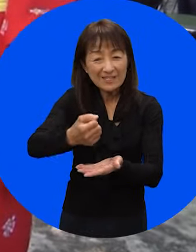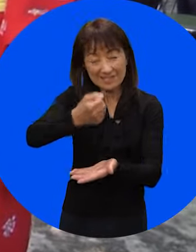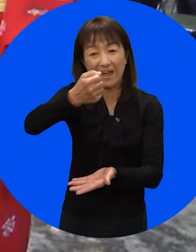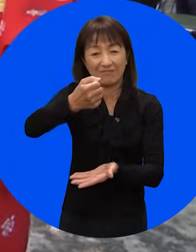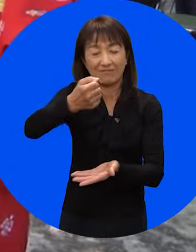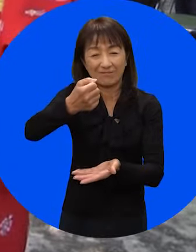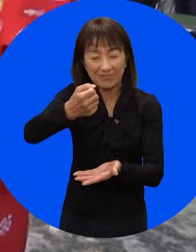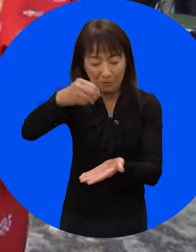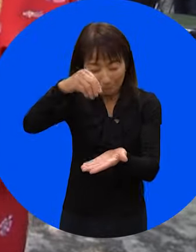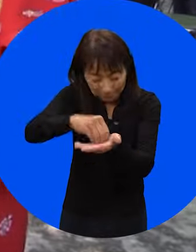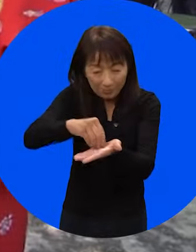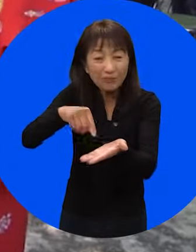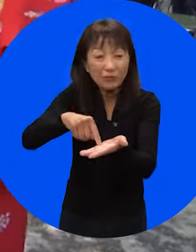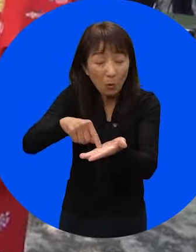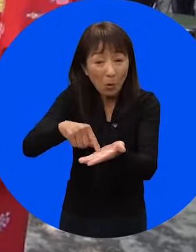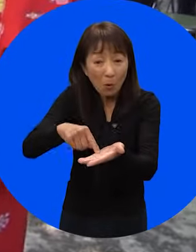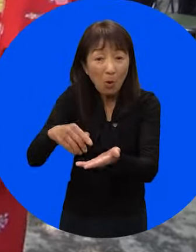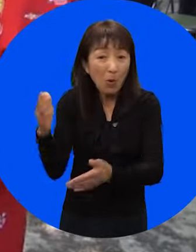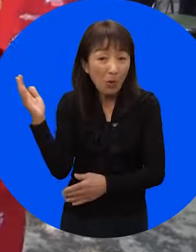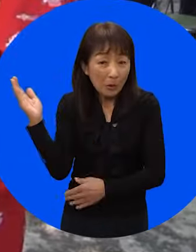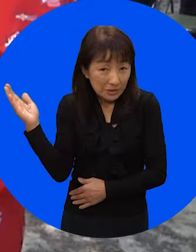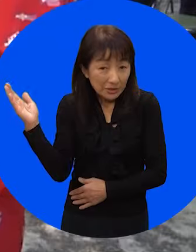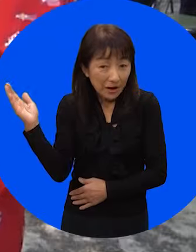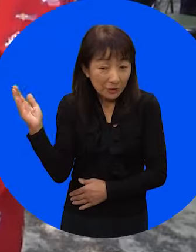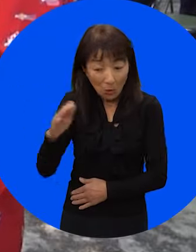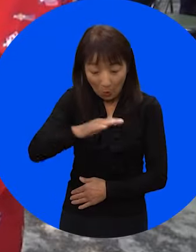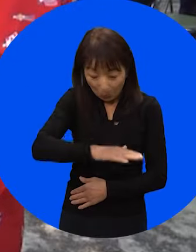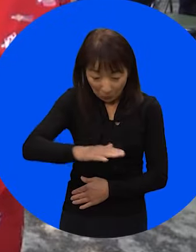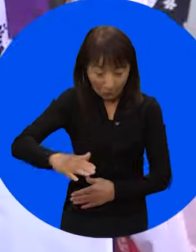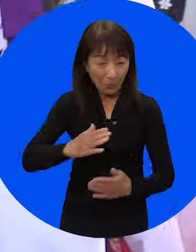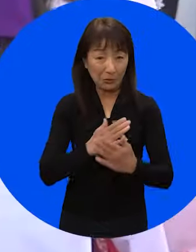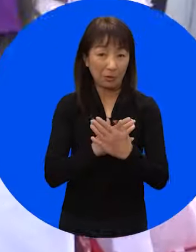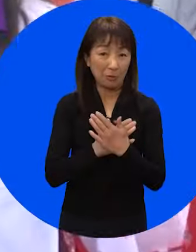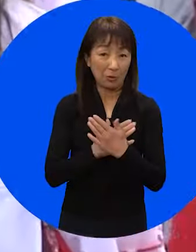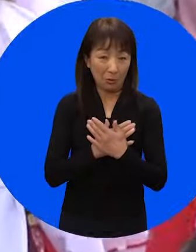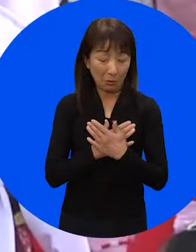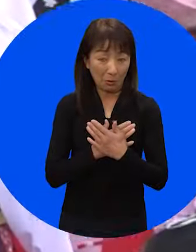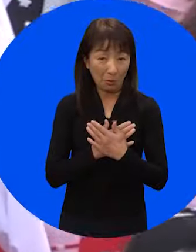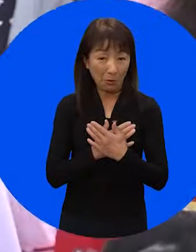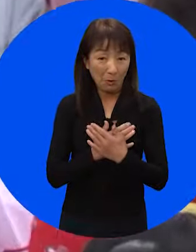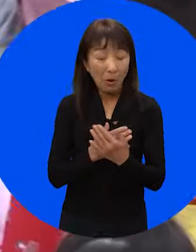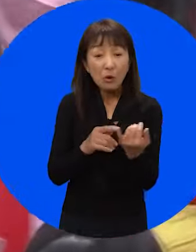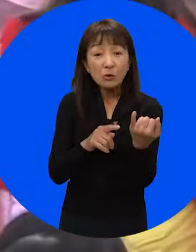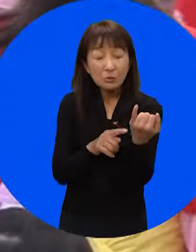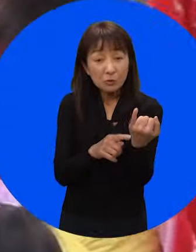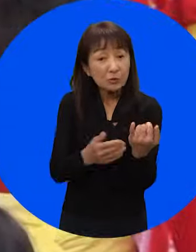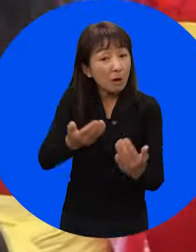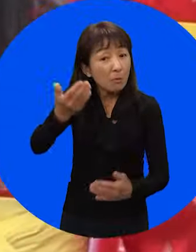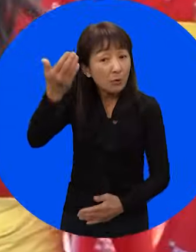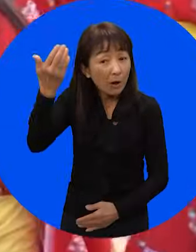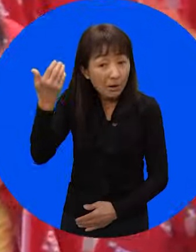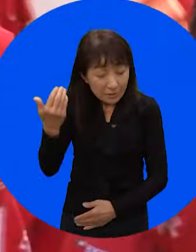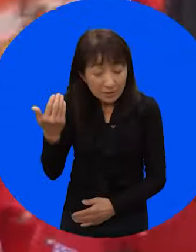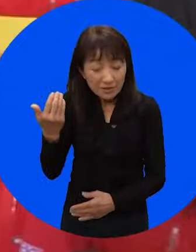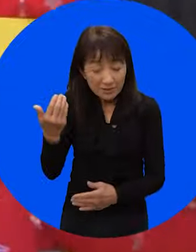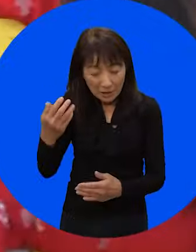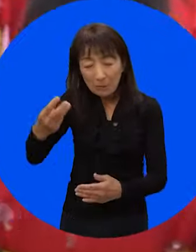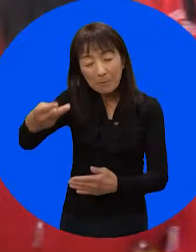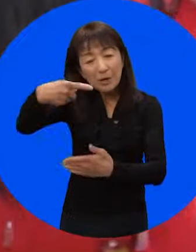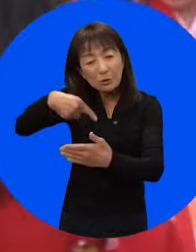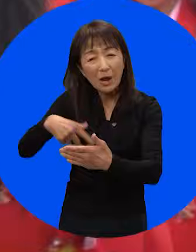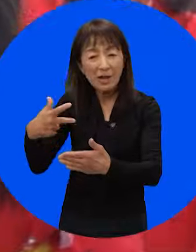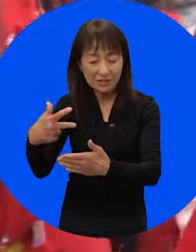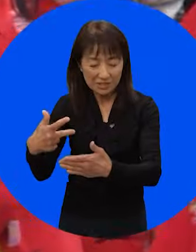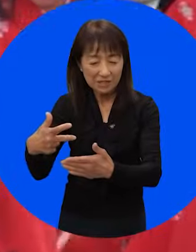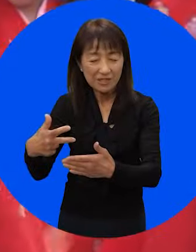着る衣装作りでした。かつて三浦市に住んでいた縁で 藤本さんは生徒さんたちとともにこ